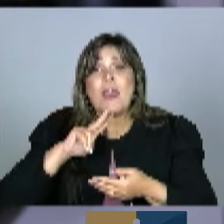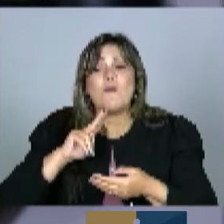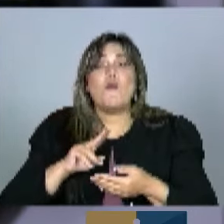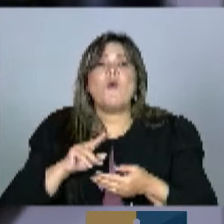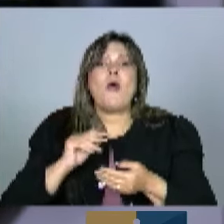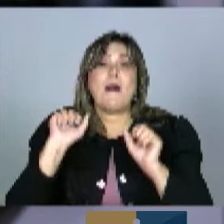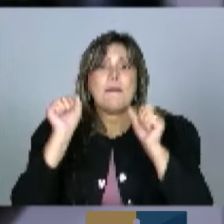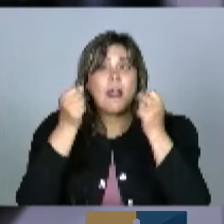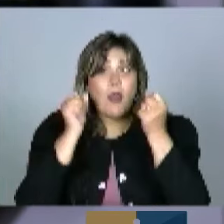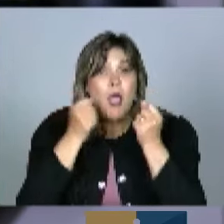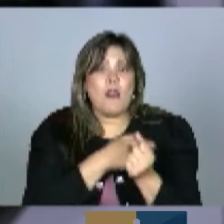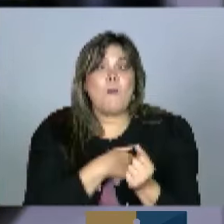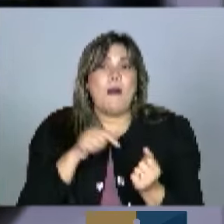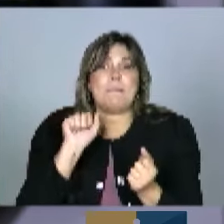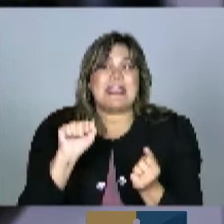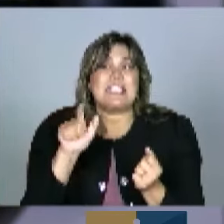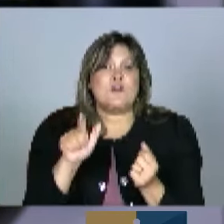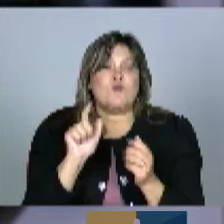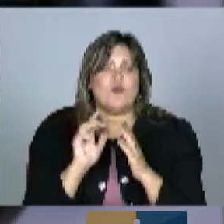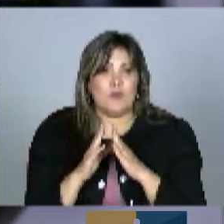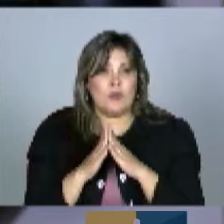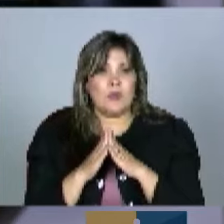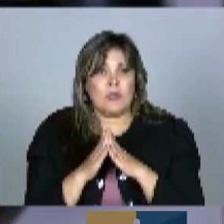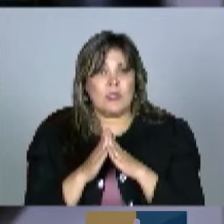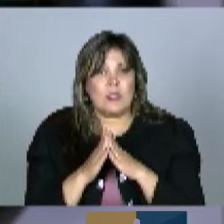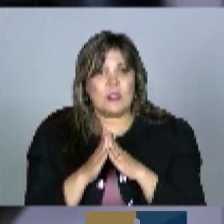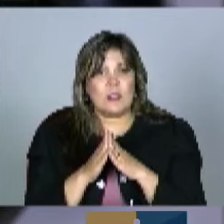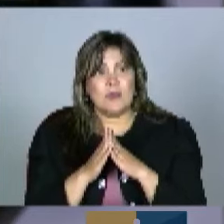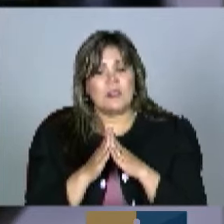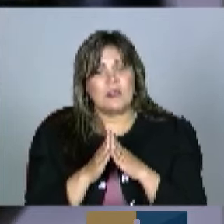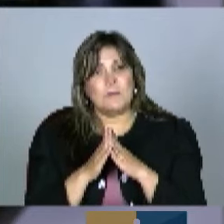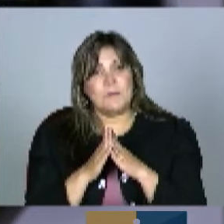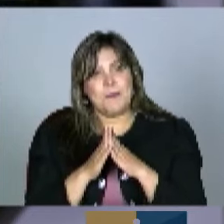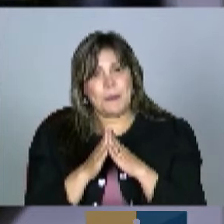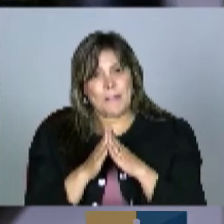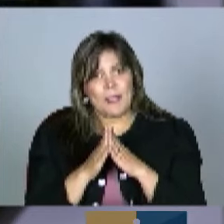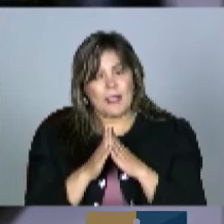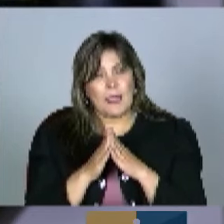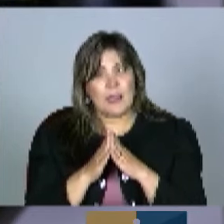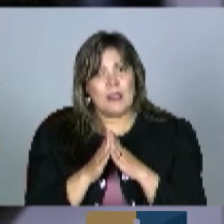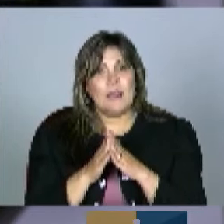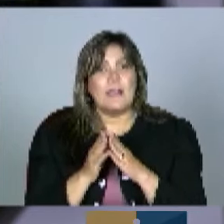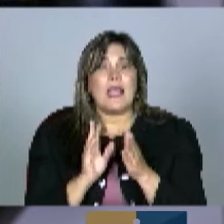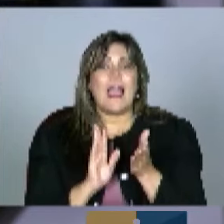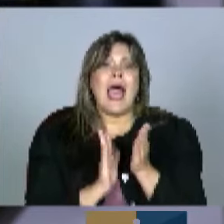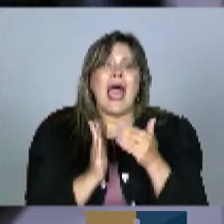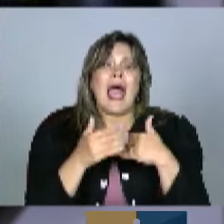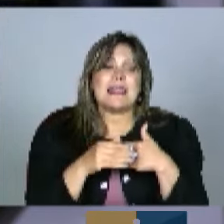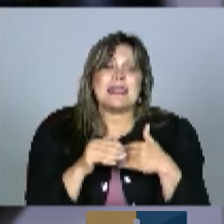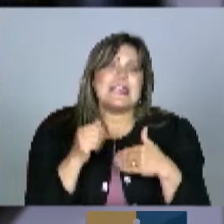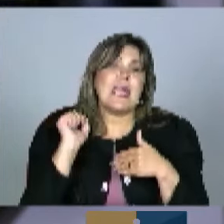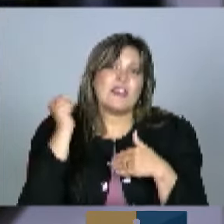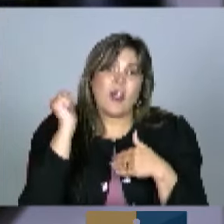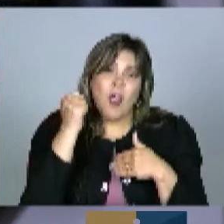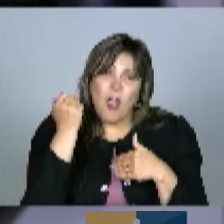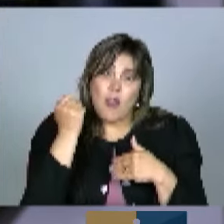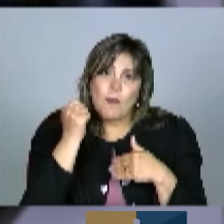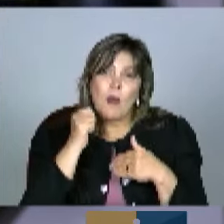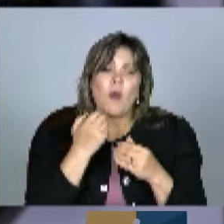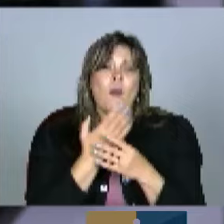باسمه يعني سؤال حضرتك بالنسبه لموضوع العداد الكهرباء ولا اقامه